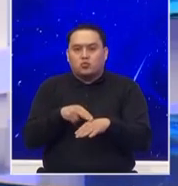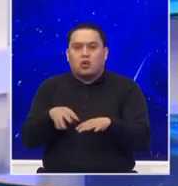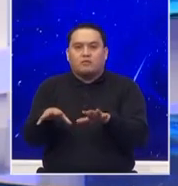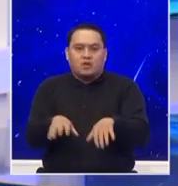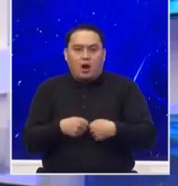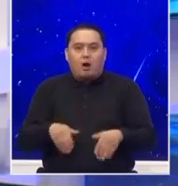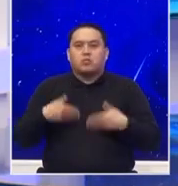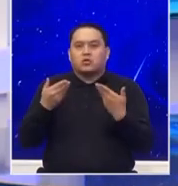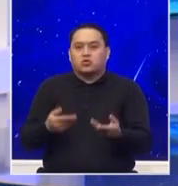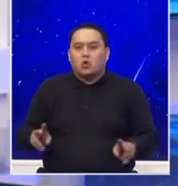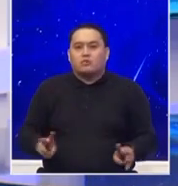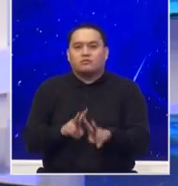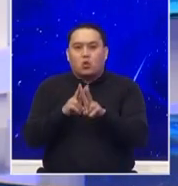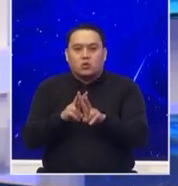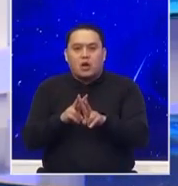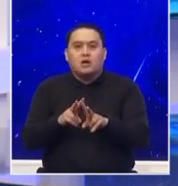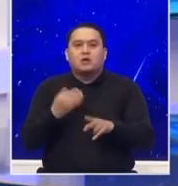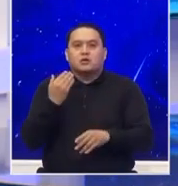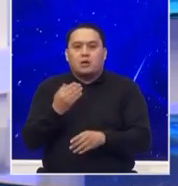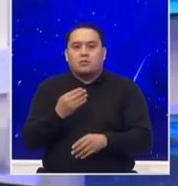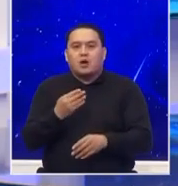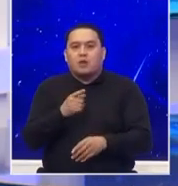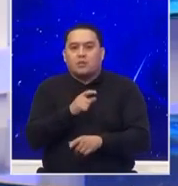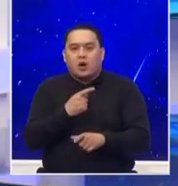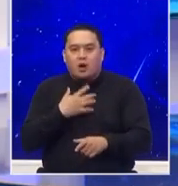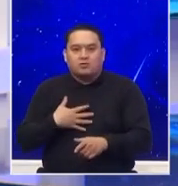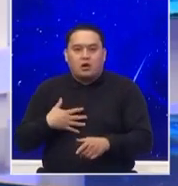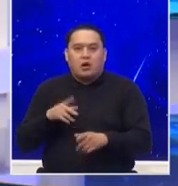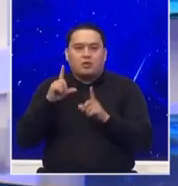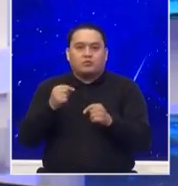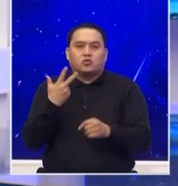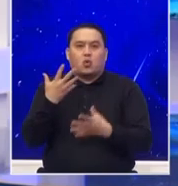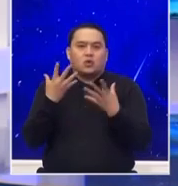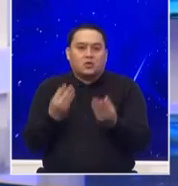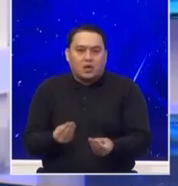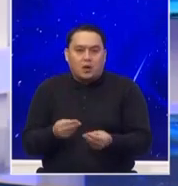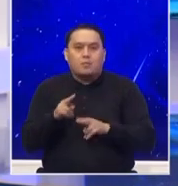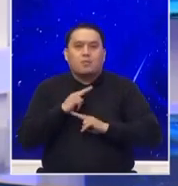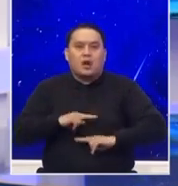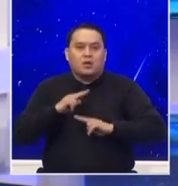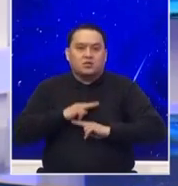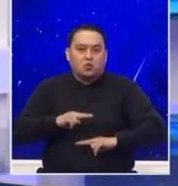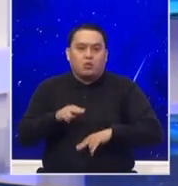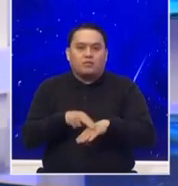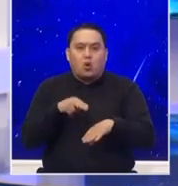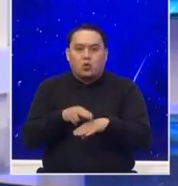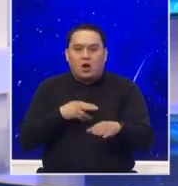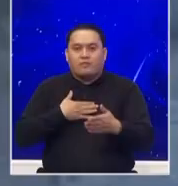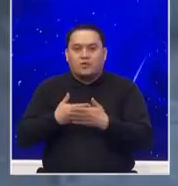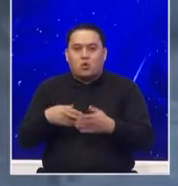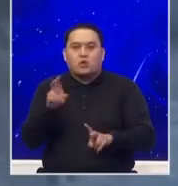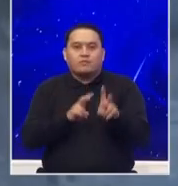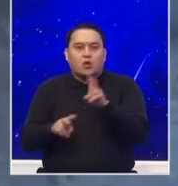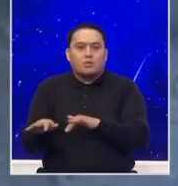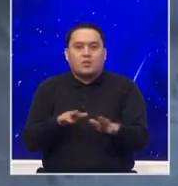автомашины обратился гражданин Нур-Султана. По словам потерпевшего, он был в отъезде в течение 3 дней. Сотрудниками полиции в ходе